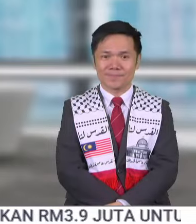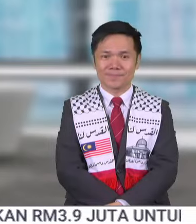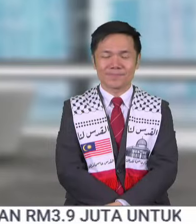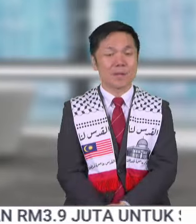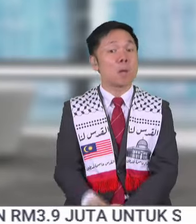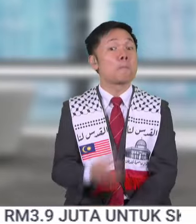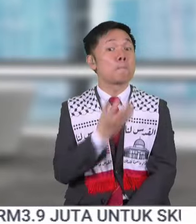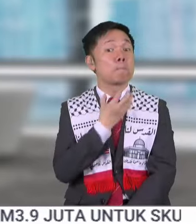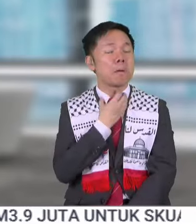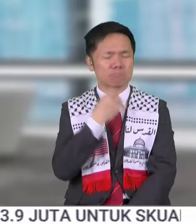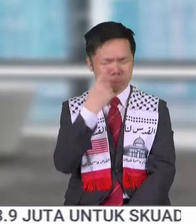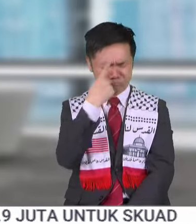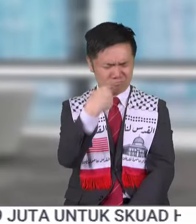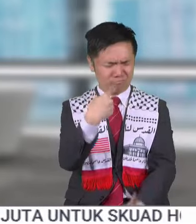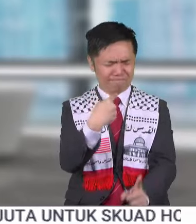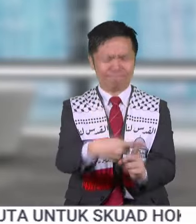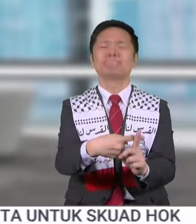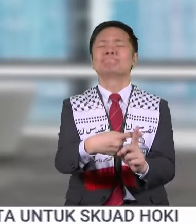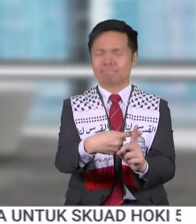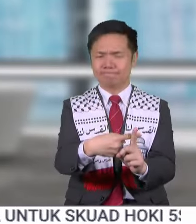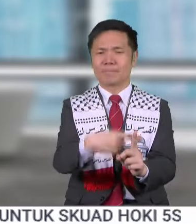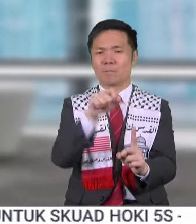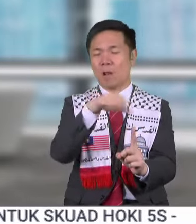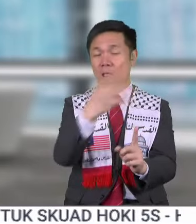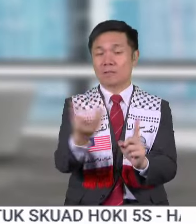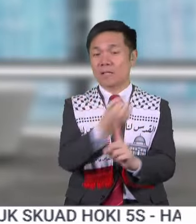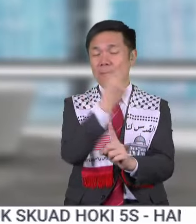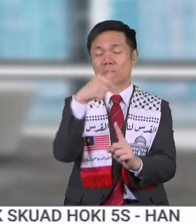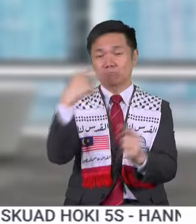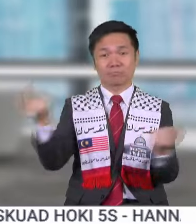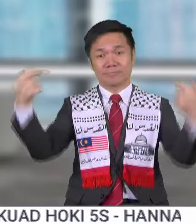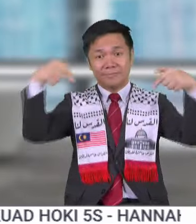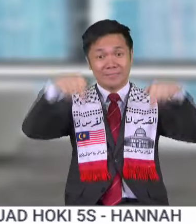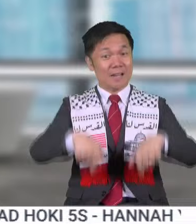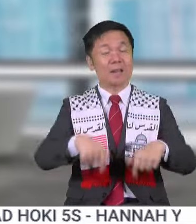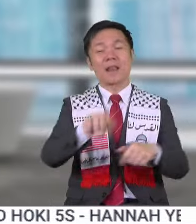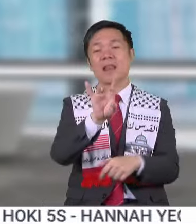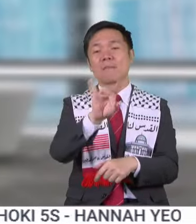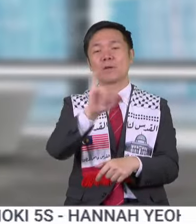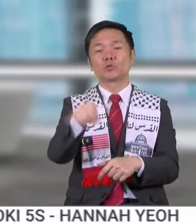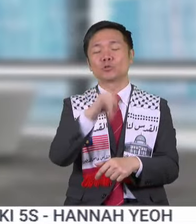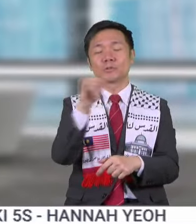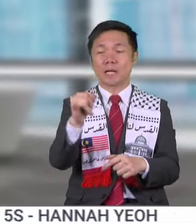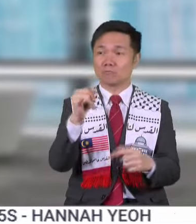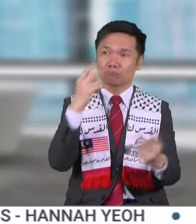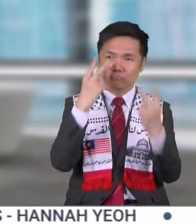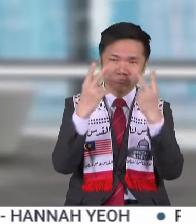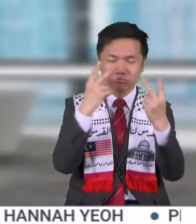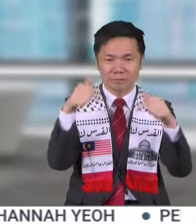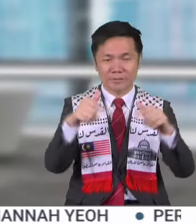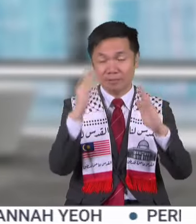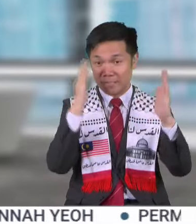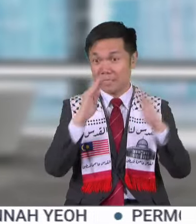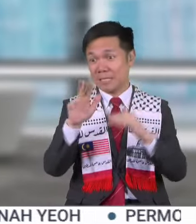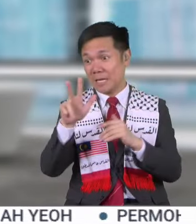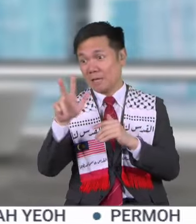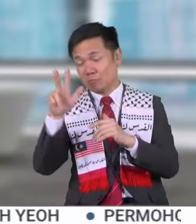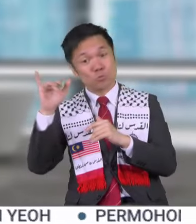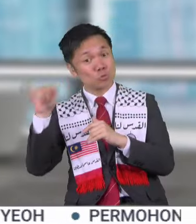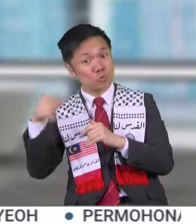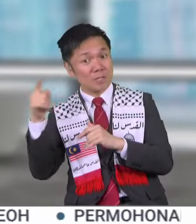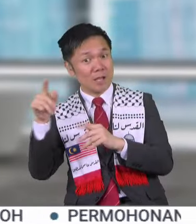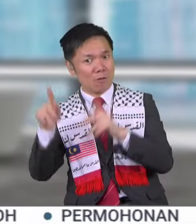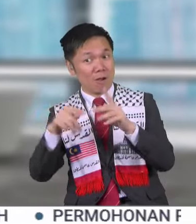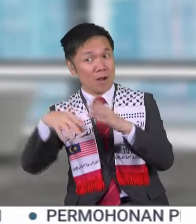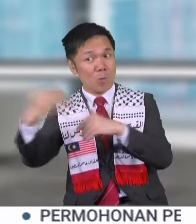perak optimis dapat mencapai sasaran 8 juta pelancong domestik dan 350 r000 pelancong asing bersempena tahun melawat